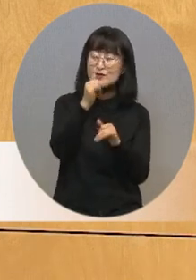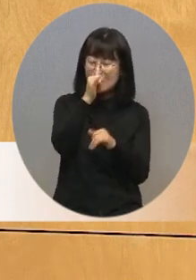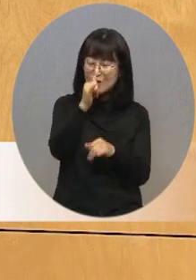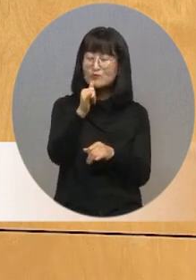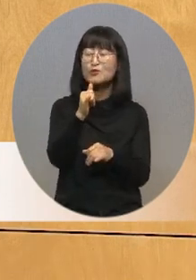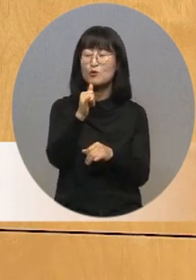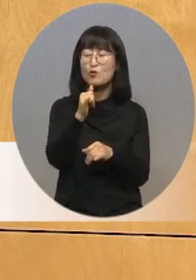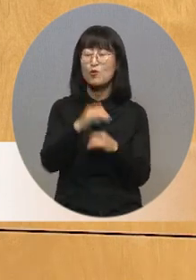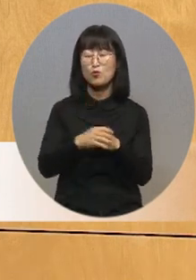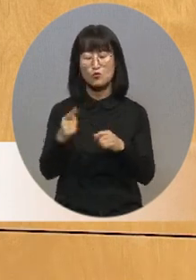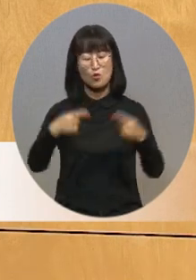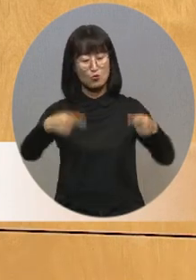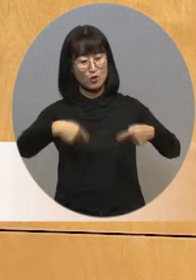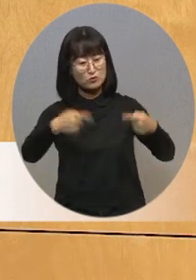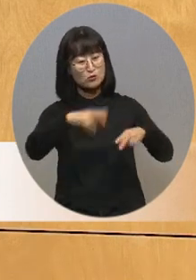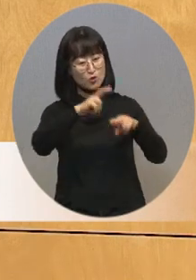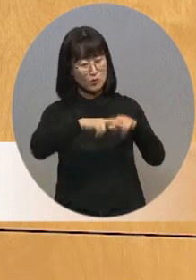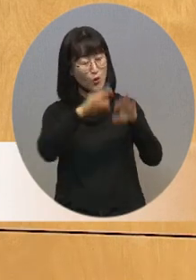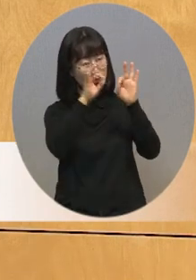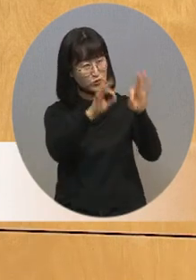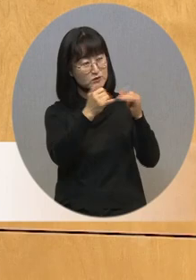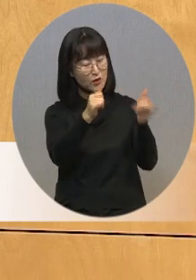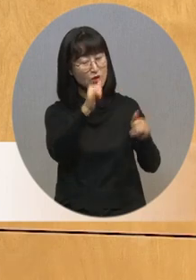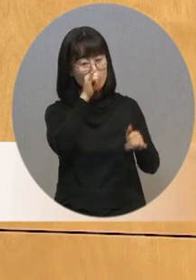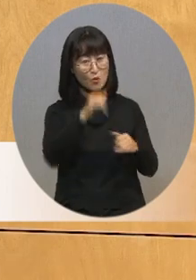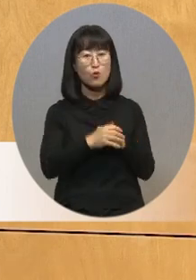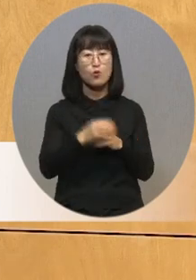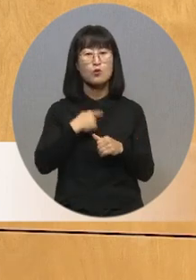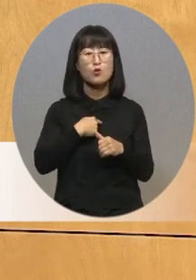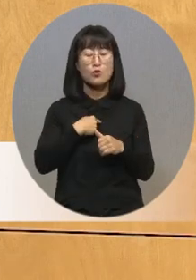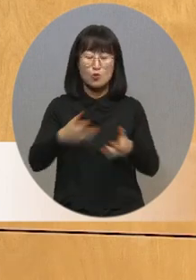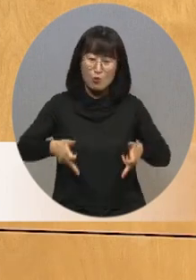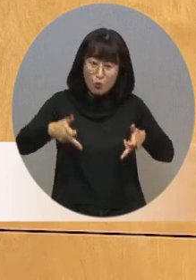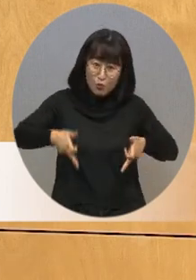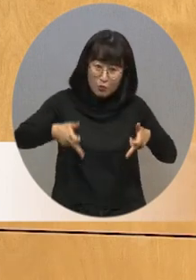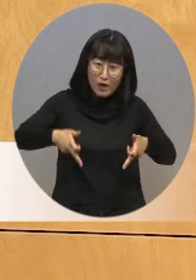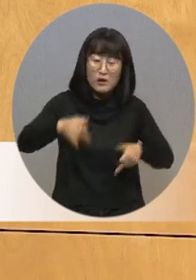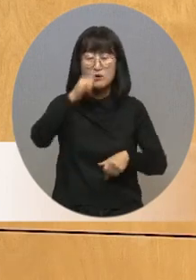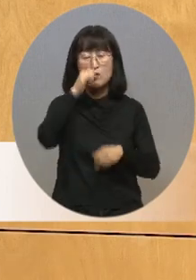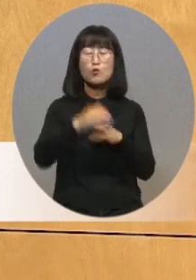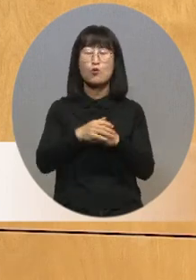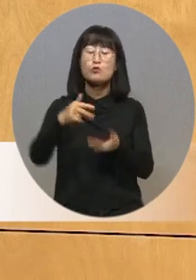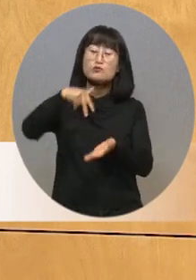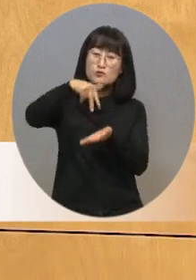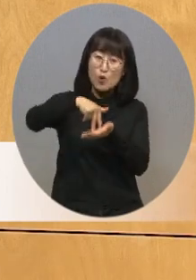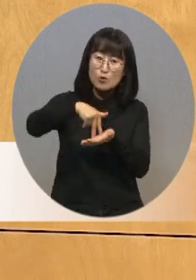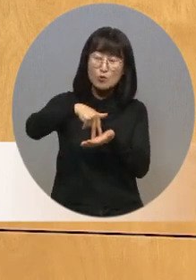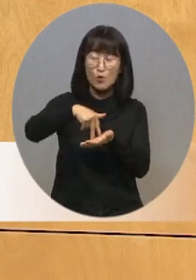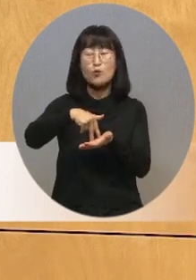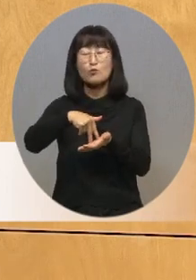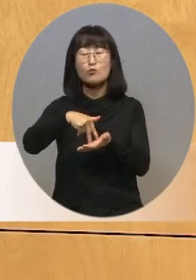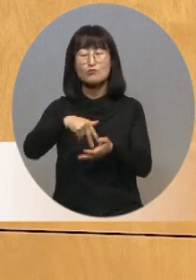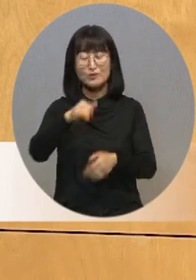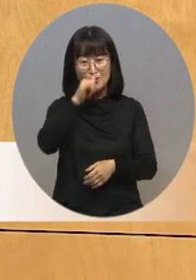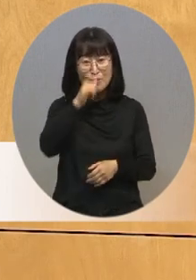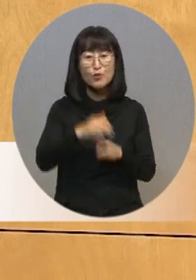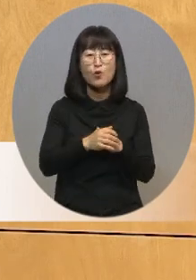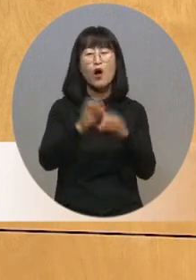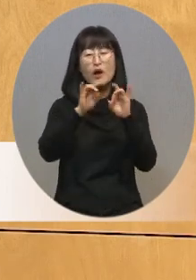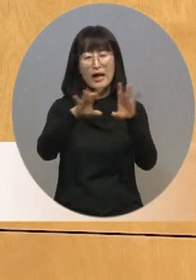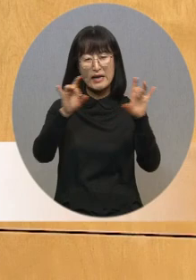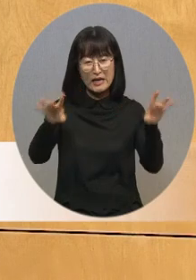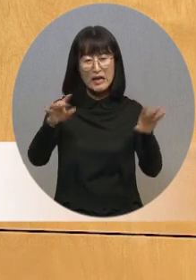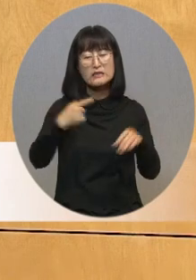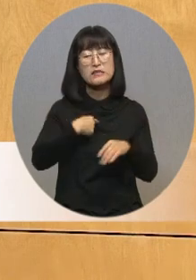맞게 휠체어 타고 휠체어 타고 보고 목발 줄고 목발 줄고 보고 그냥 서서 보는 사람 서서 보고 그냥 모두가